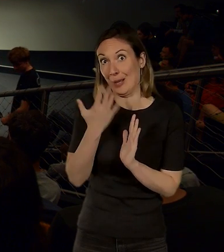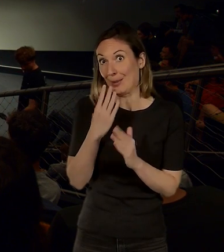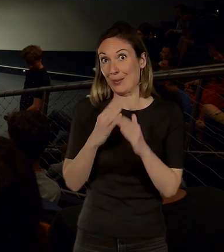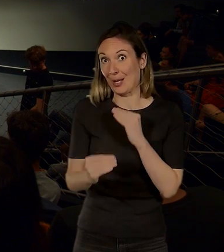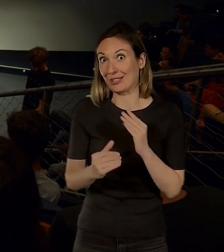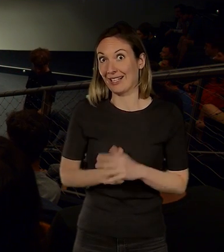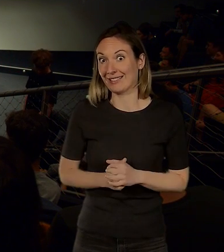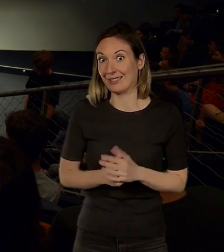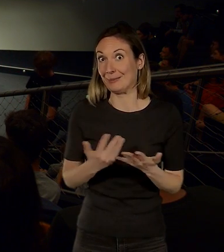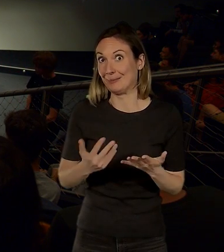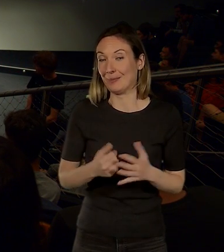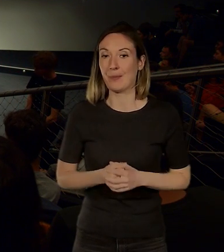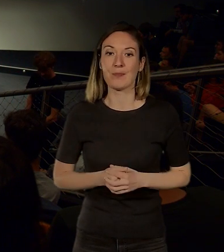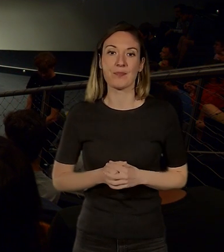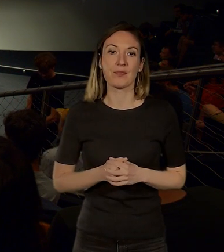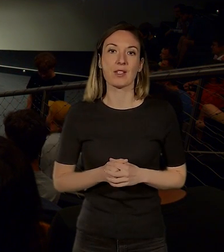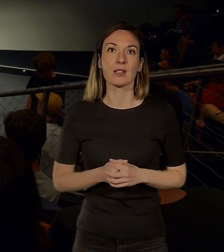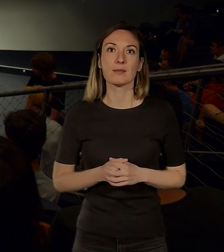No, tak